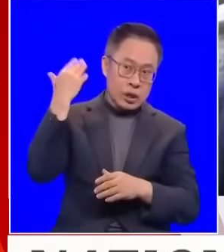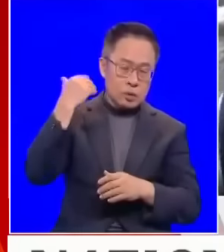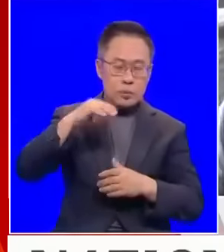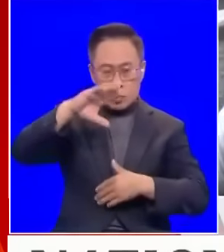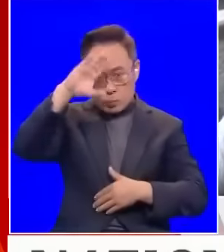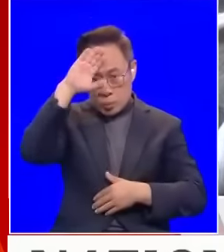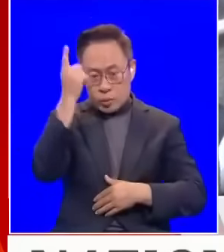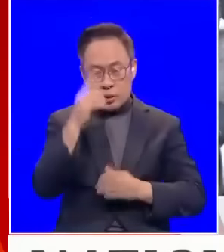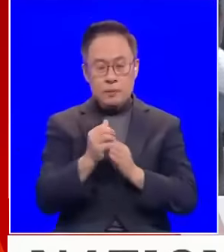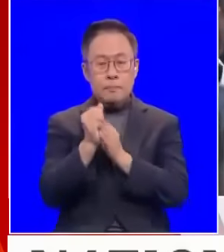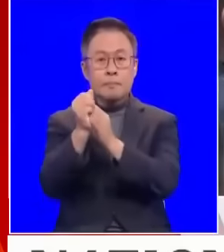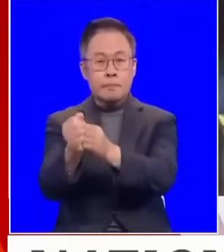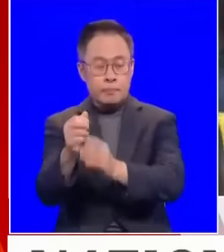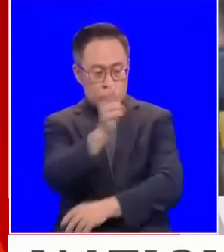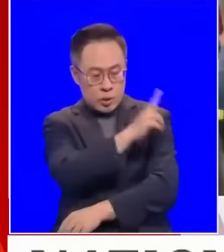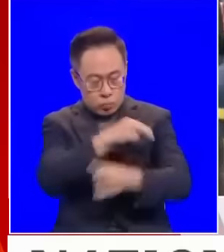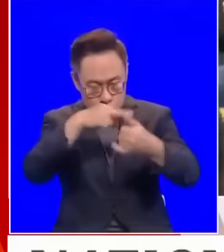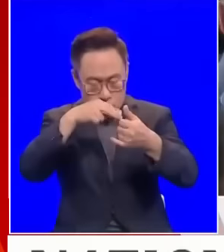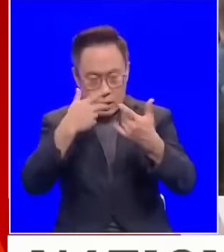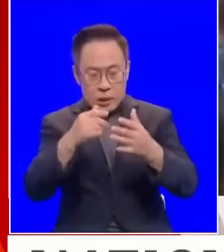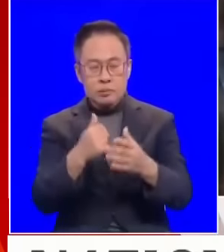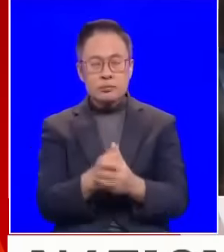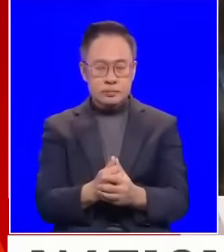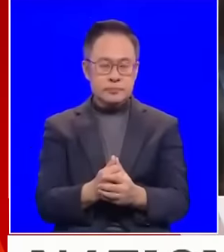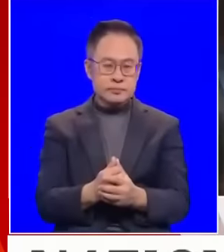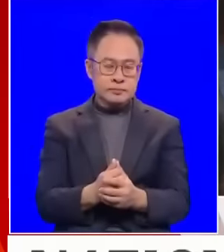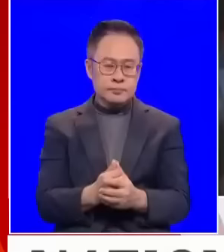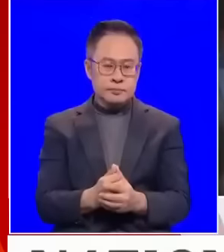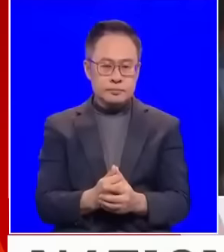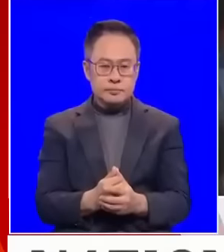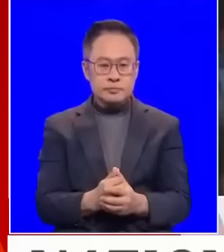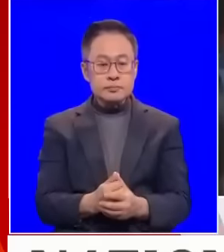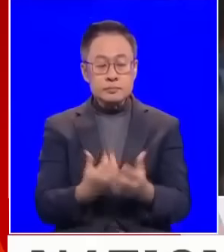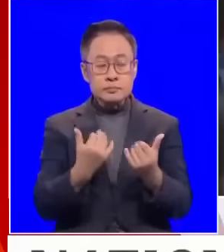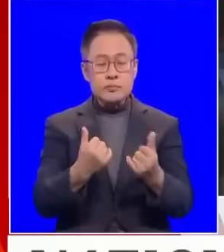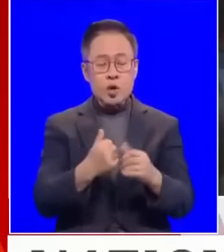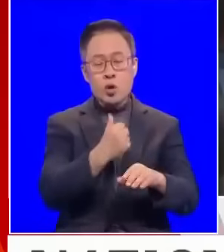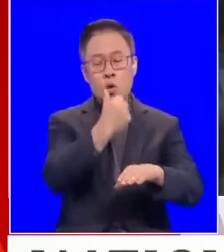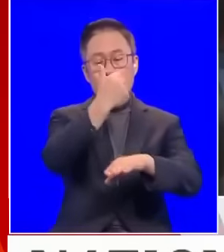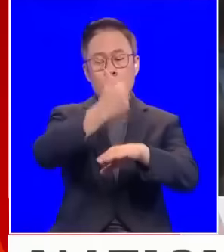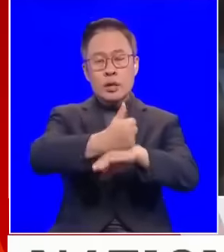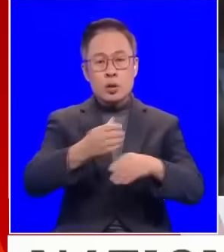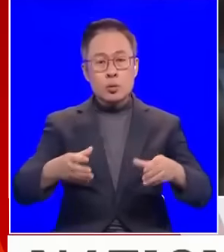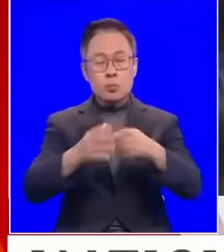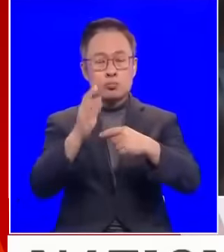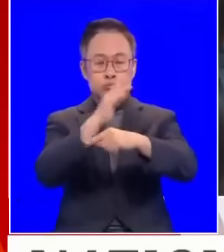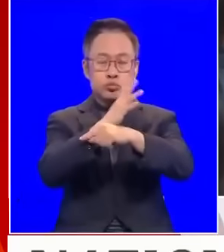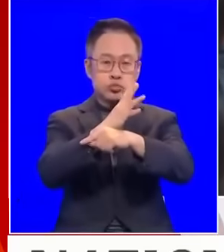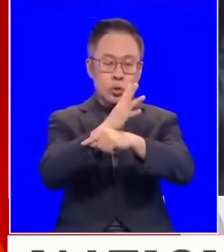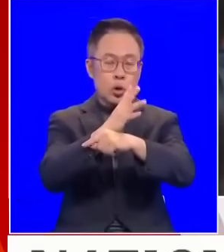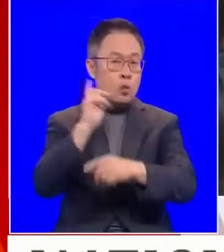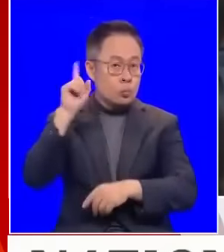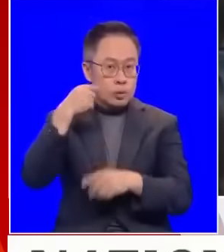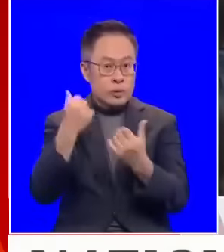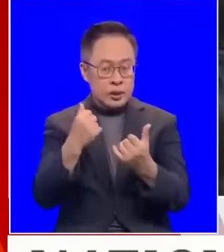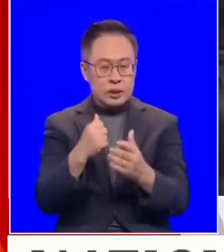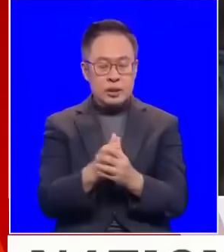าบาลราชทัณฑ์ตามปกติครับซึ่งหลังจากนี้ครับบรรดาเหล่าบอสหญิงทั้งหมดครับก็จะเข้าสู่แดนการพิจารณา